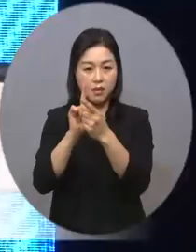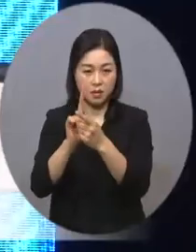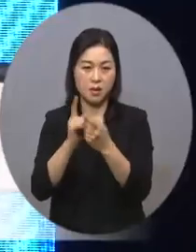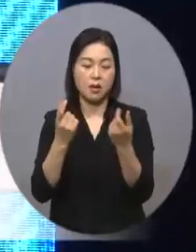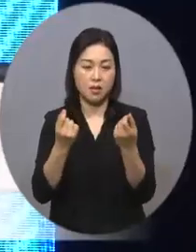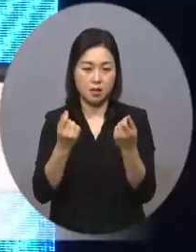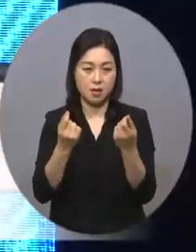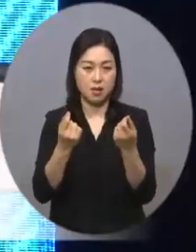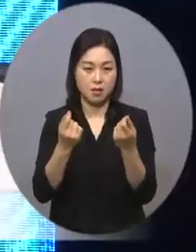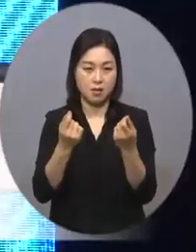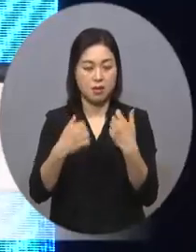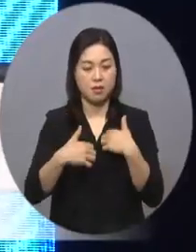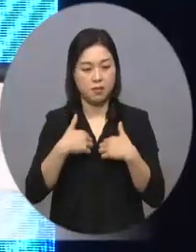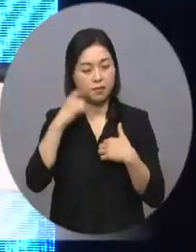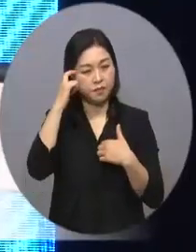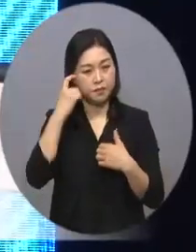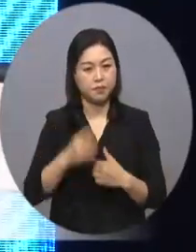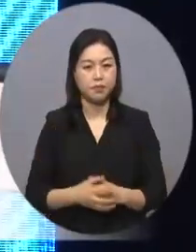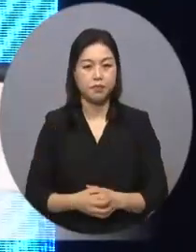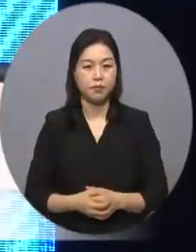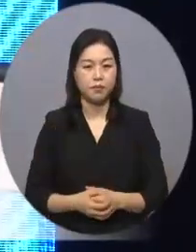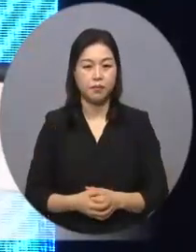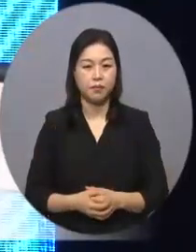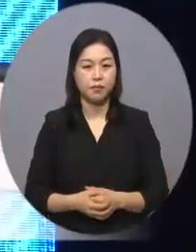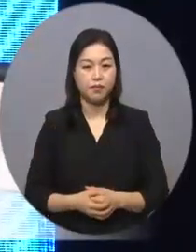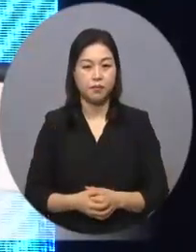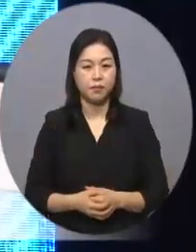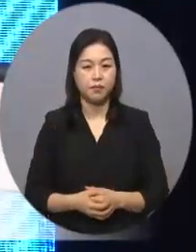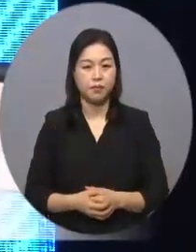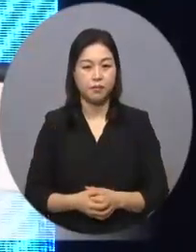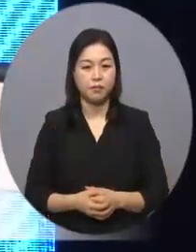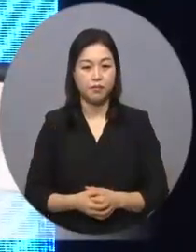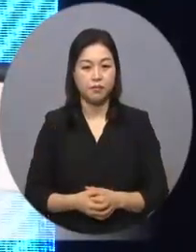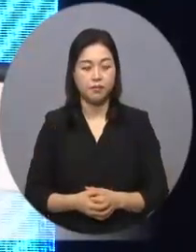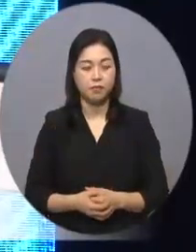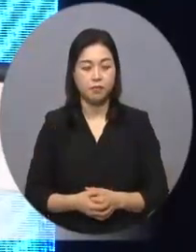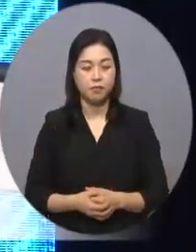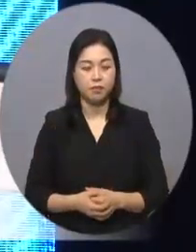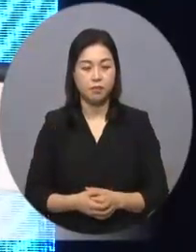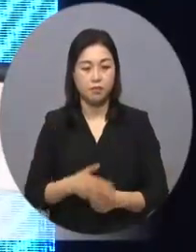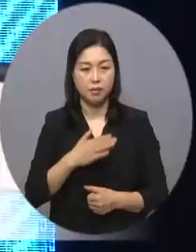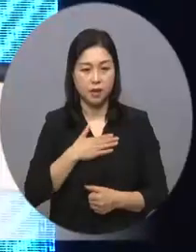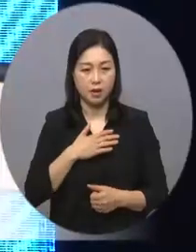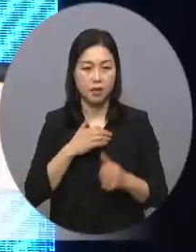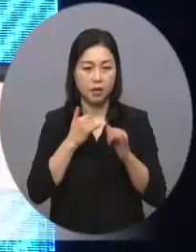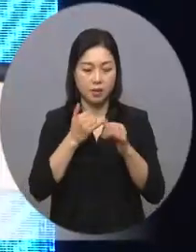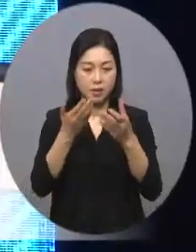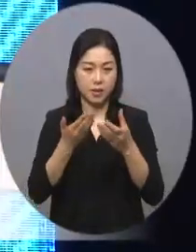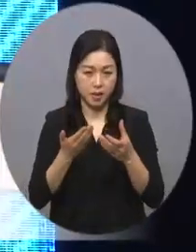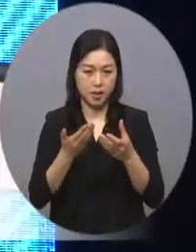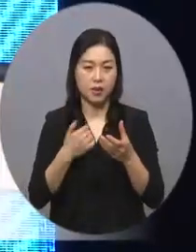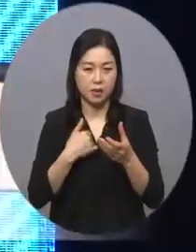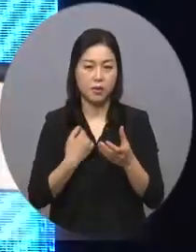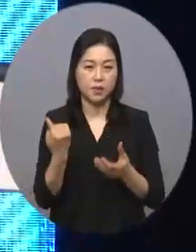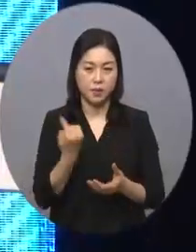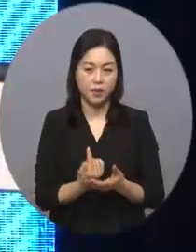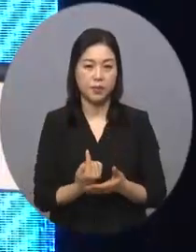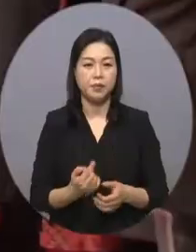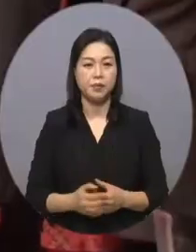만져주면서 아주 기쁘게 생각합니다. 그런 마음으로 오늘 제가 수상의 현장에